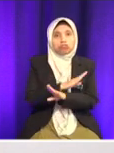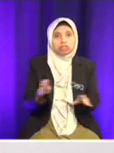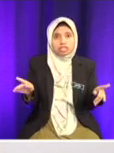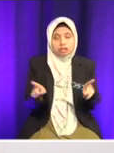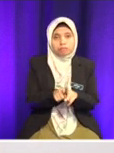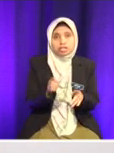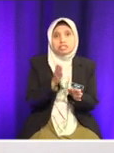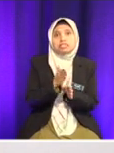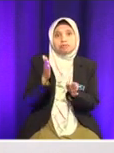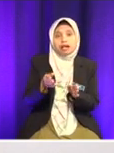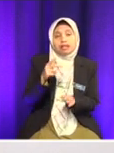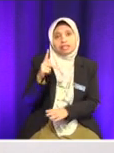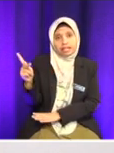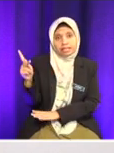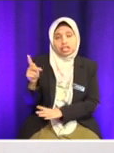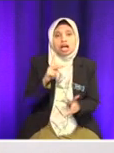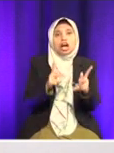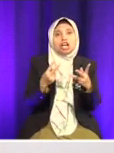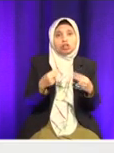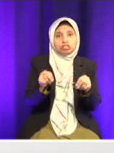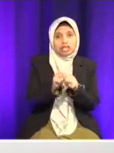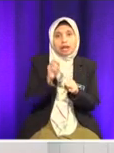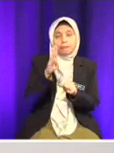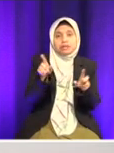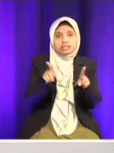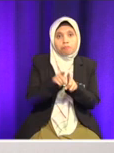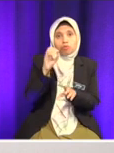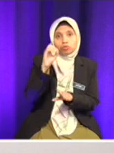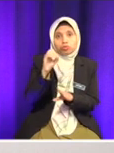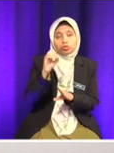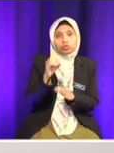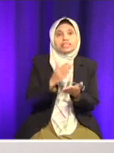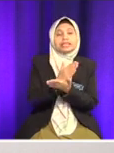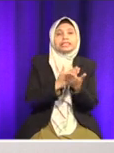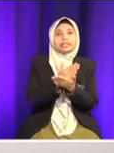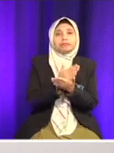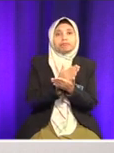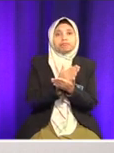di sebelah kanan kalau nilai b = 0 dia di tengah-tengah